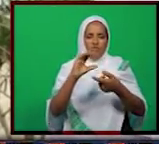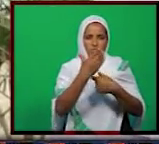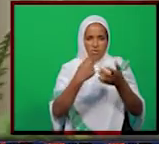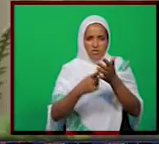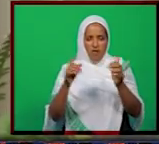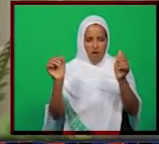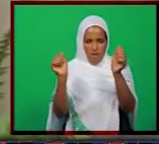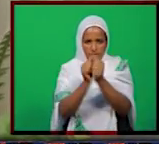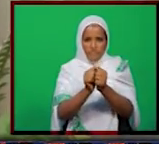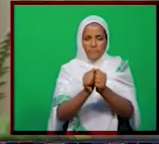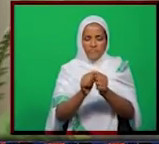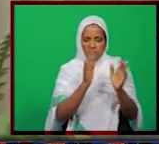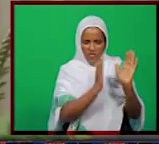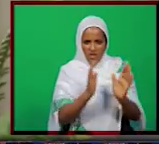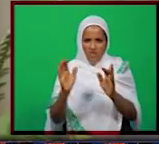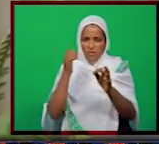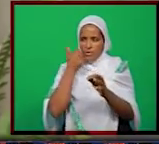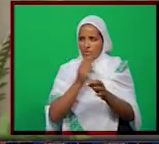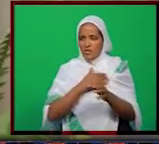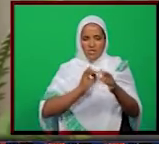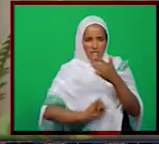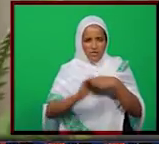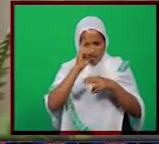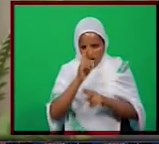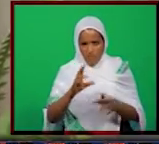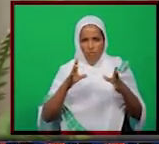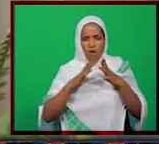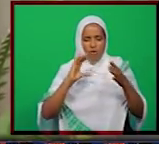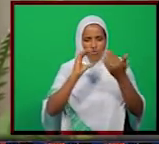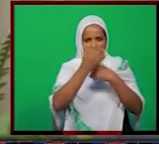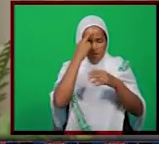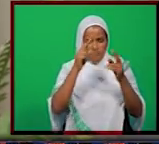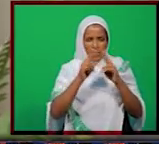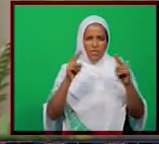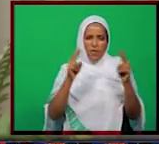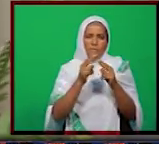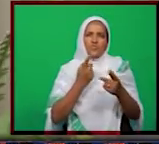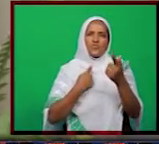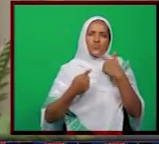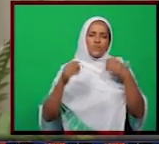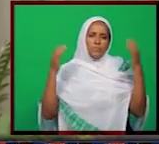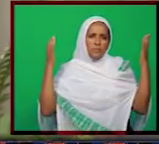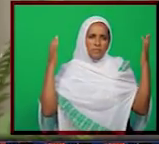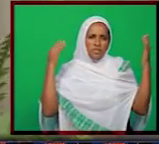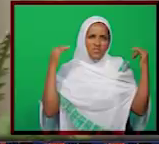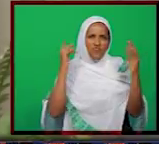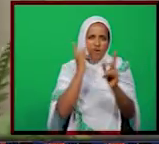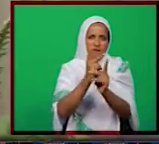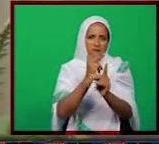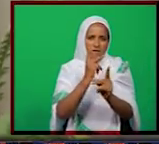ይሆናል ማለት ነው። አንድ ላይ ደግሰ የእመቤታችንን ልደት የምታከብርበት በዓል ስለሆነ በጣም በጉጉት በደስታ